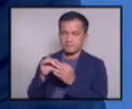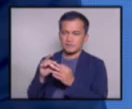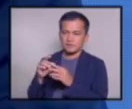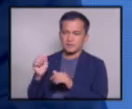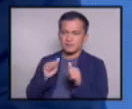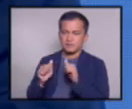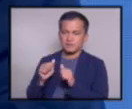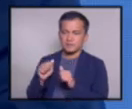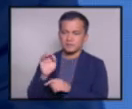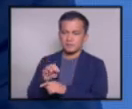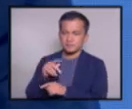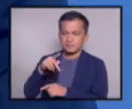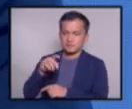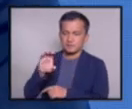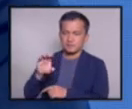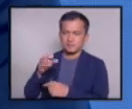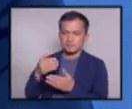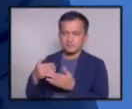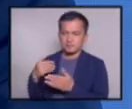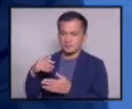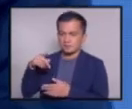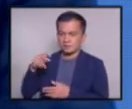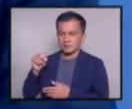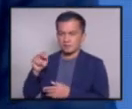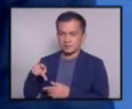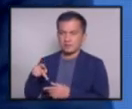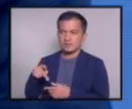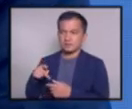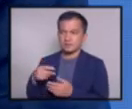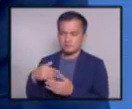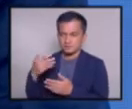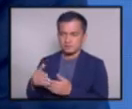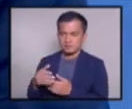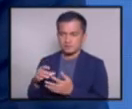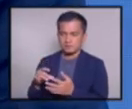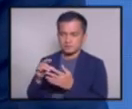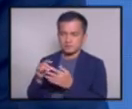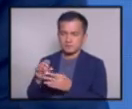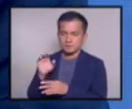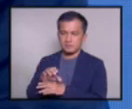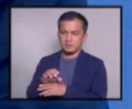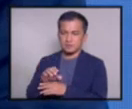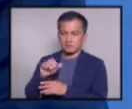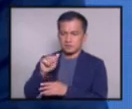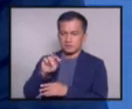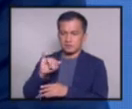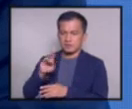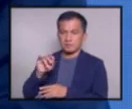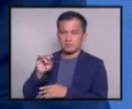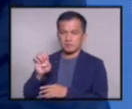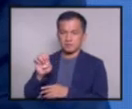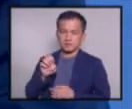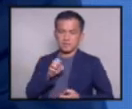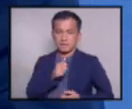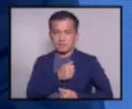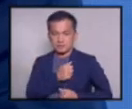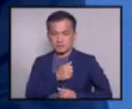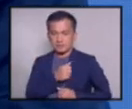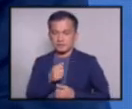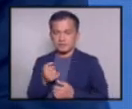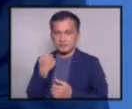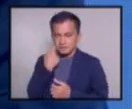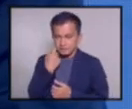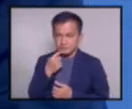PC before naging PNP, tapos yung Special Forces Regiment Airborne ng Army. Tapos the latest one